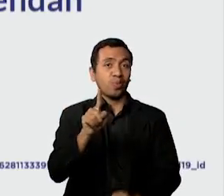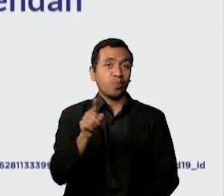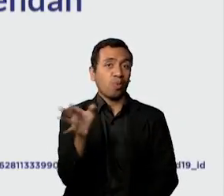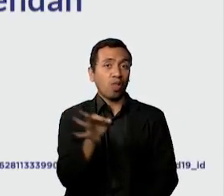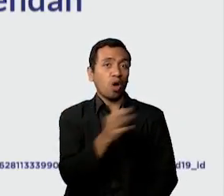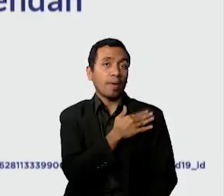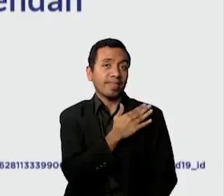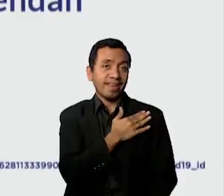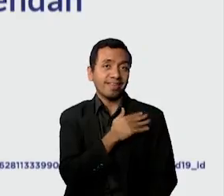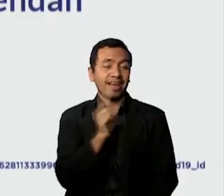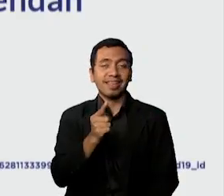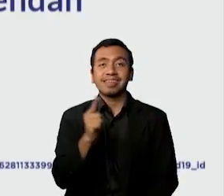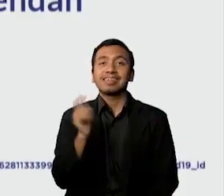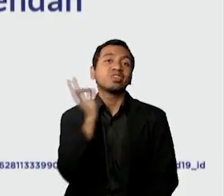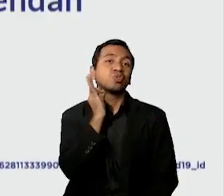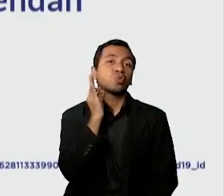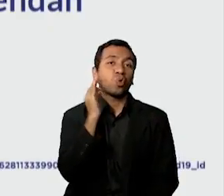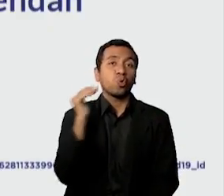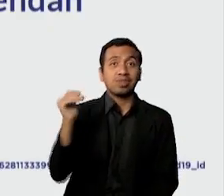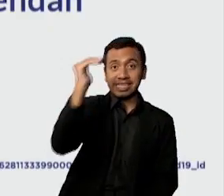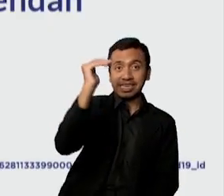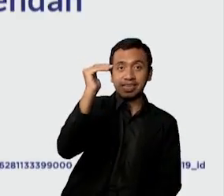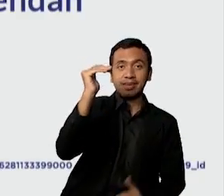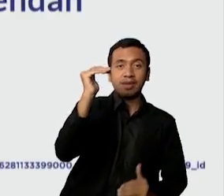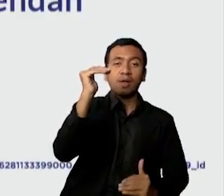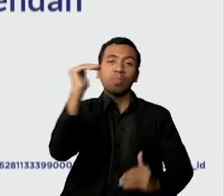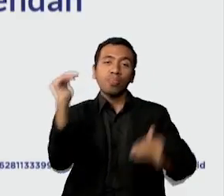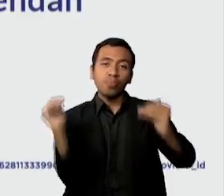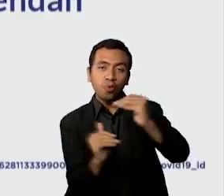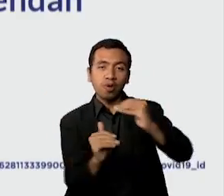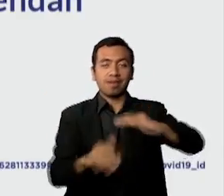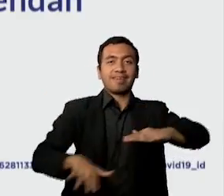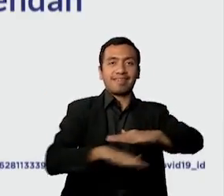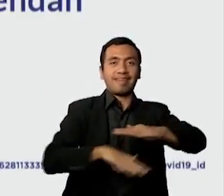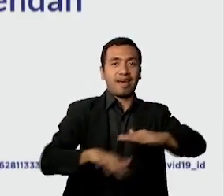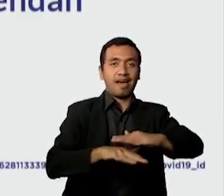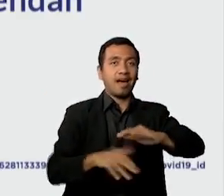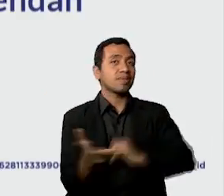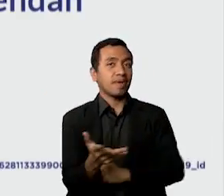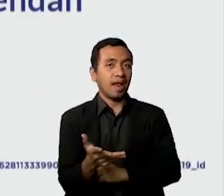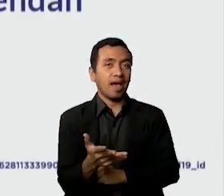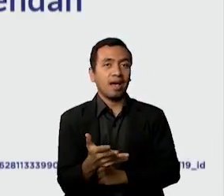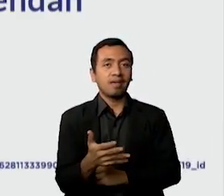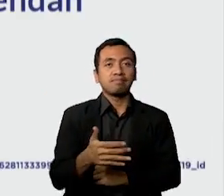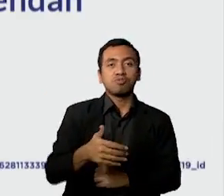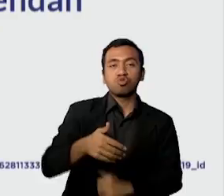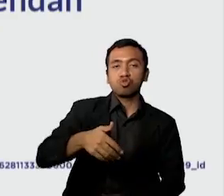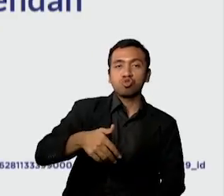yang berpindah dari risiko tinggi turun menjadi resiko rendah, yaitu